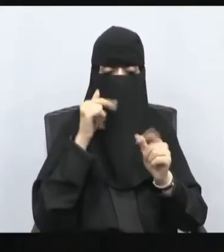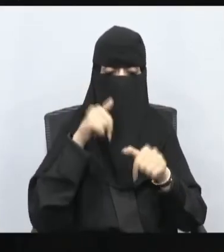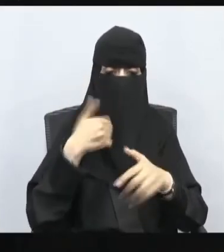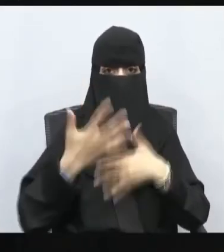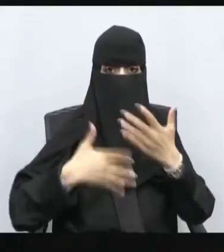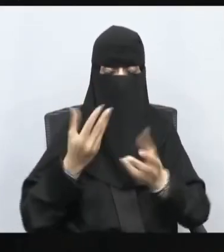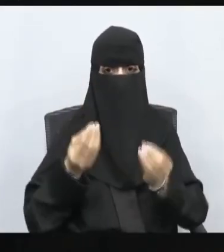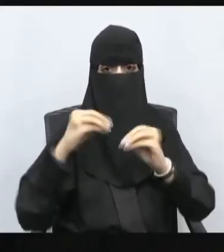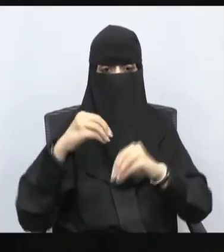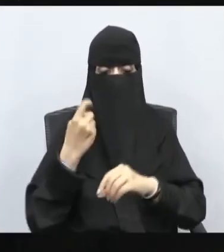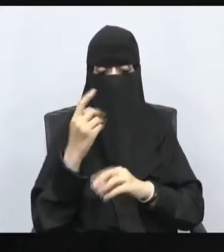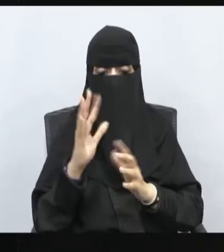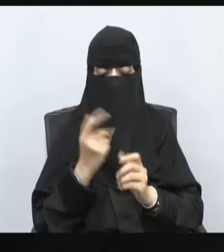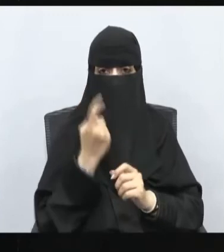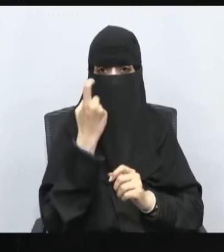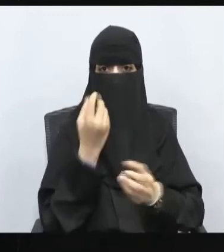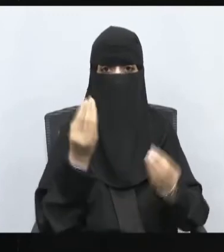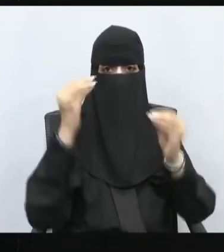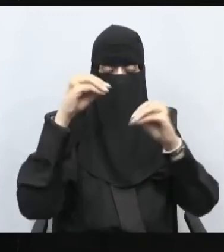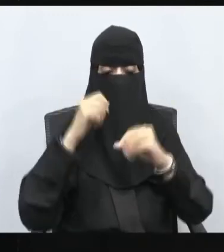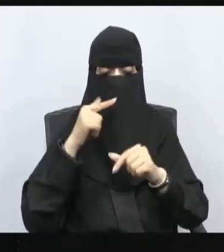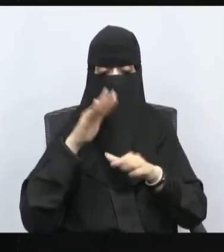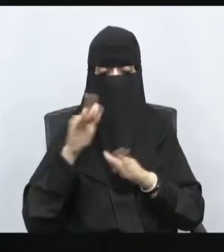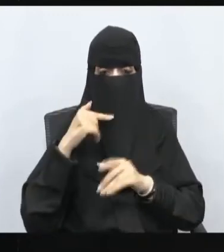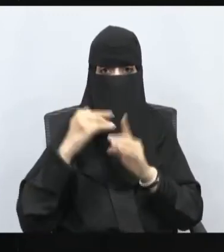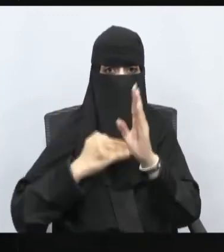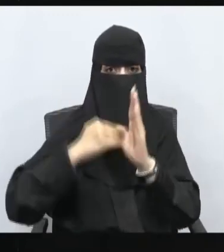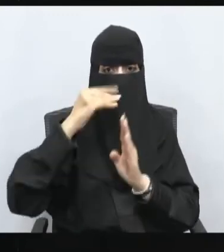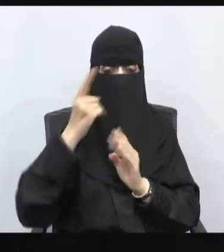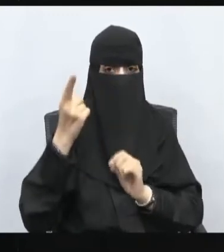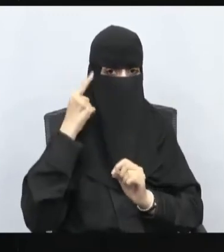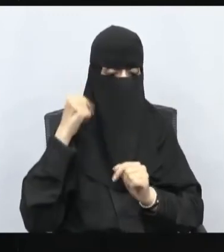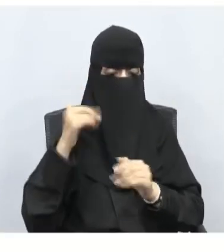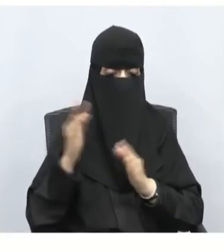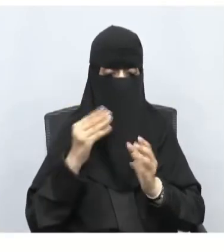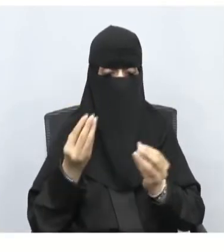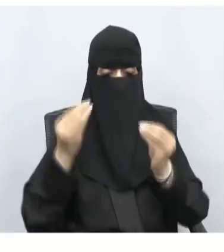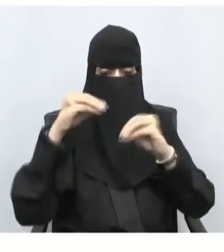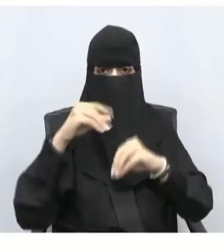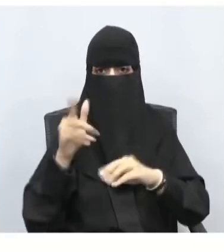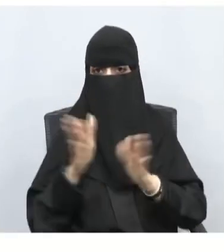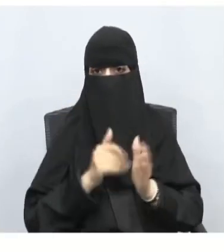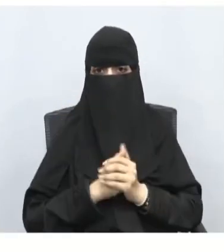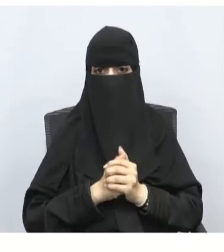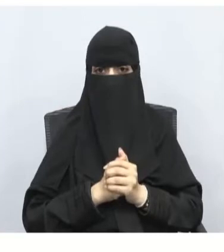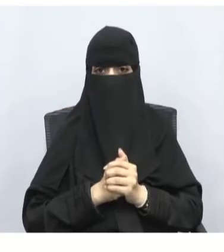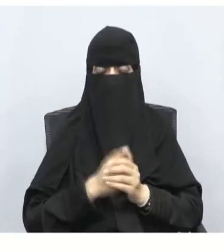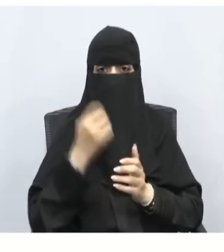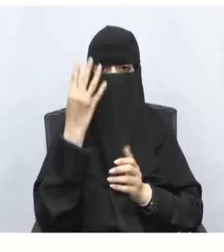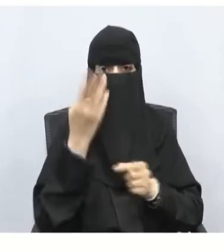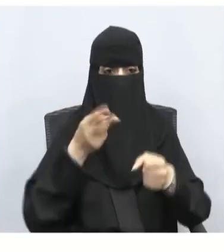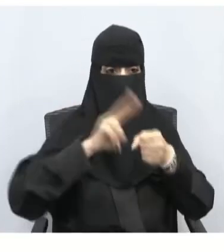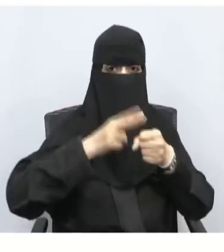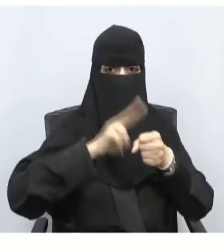الطاقة تضاعفت إلى 100 ضعف. علو الصوت تضاعفت إلى 4